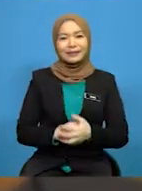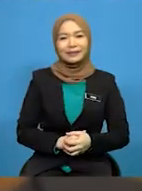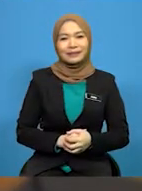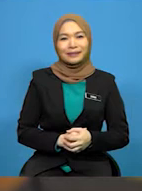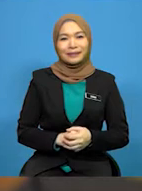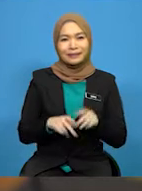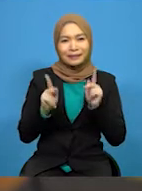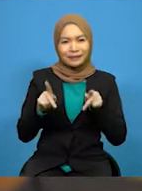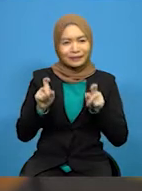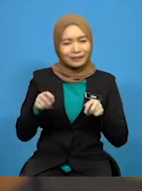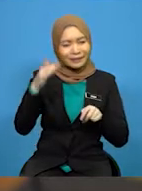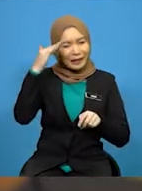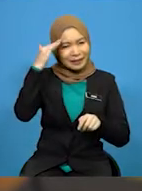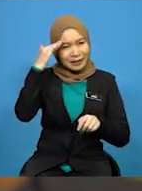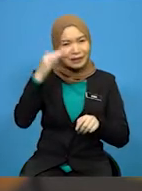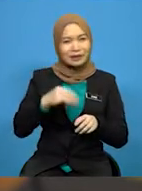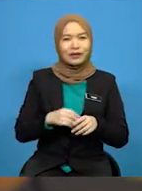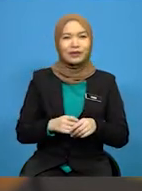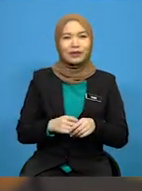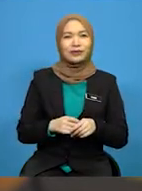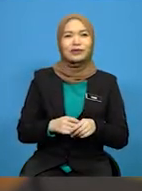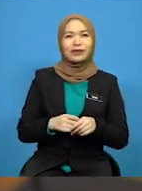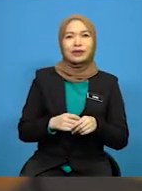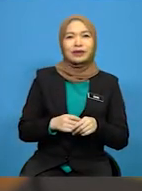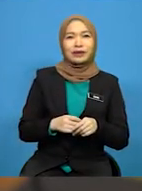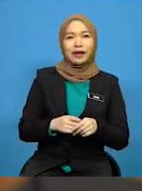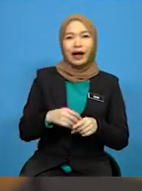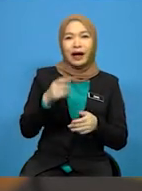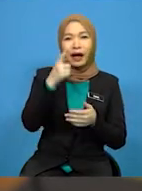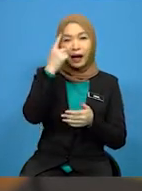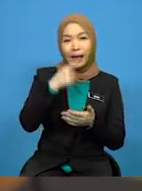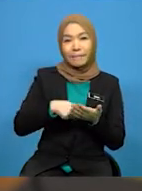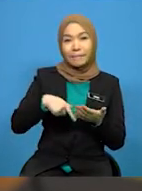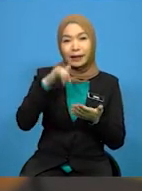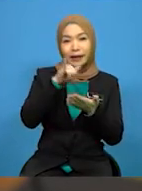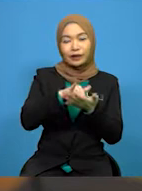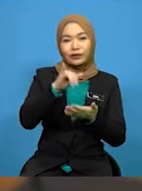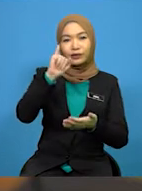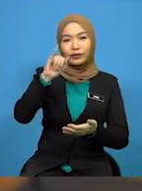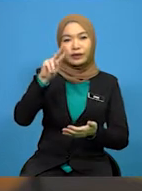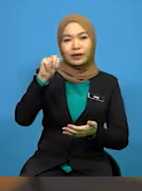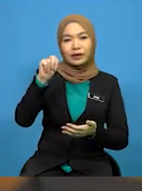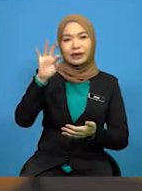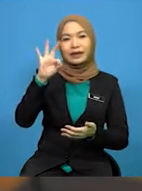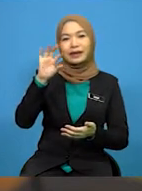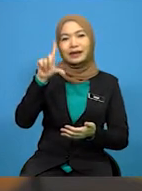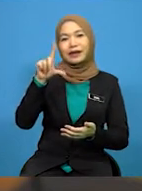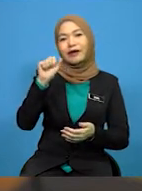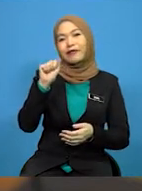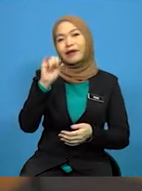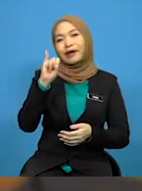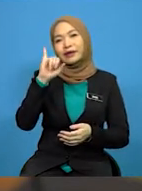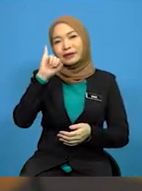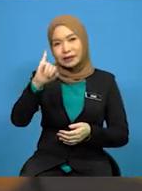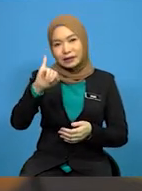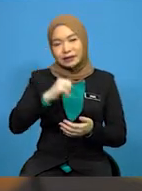Pelajar perlu tahu takrifan yang tepat tentang inflasi. Inflasi ialah kenaikan tingkat harga umum, barang dan perkhidmatan